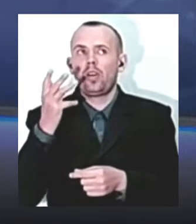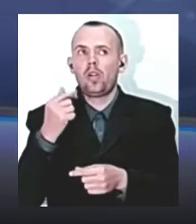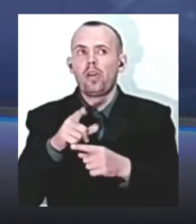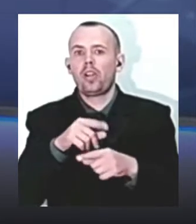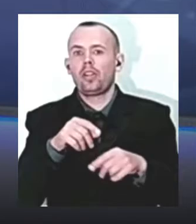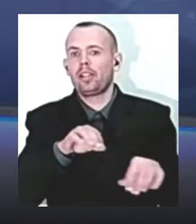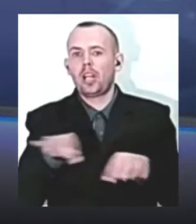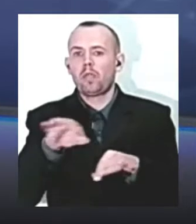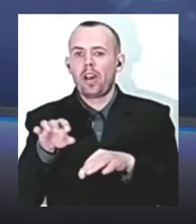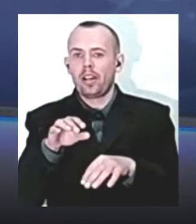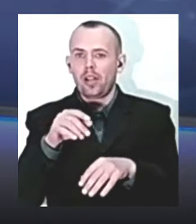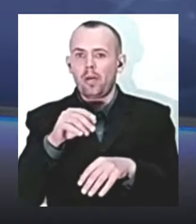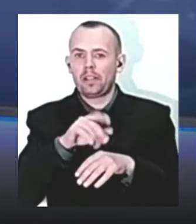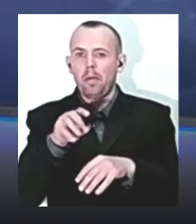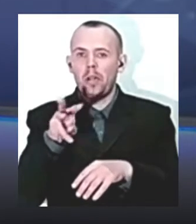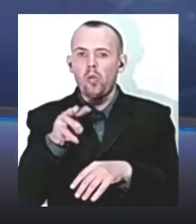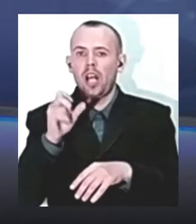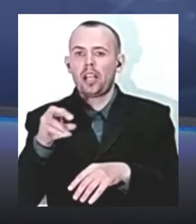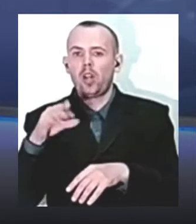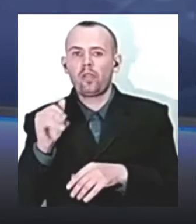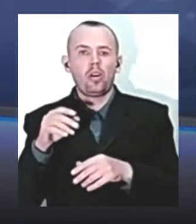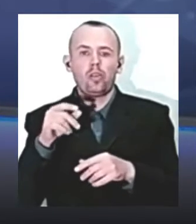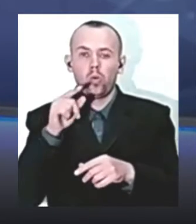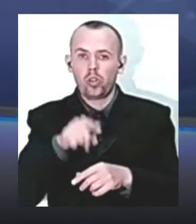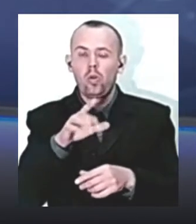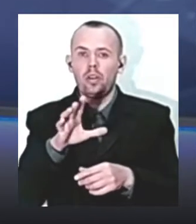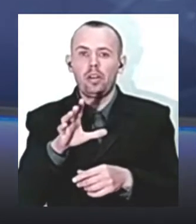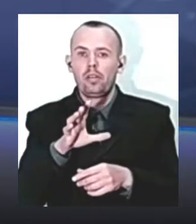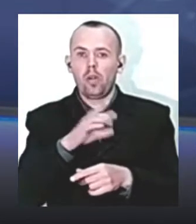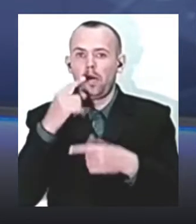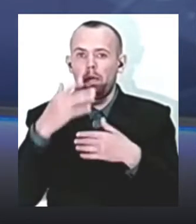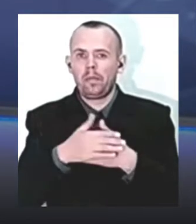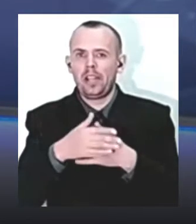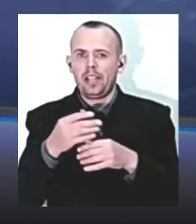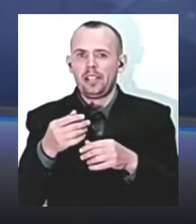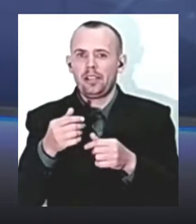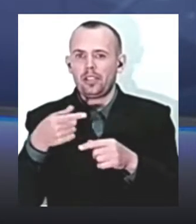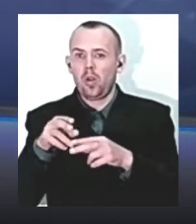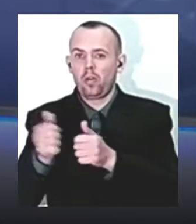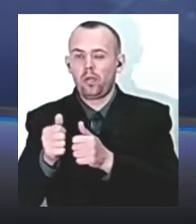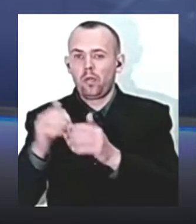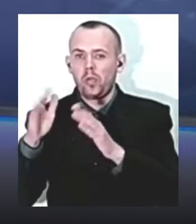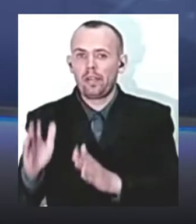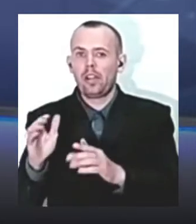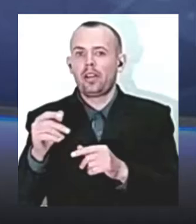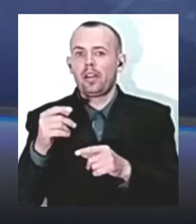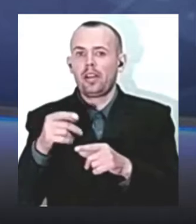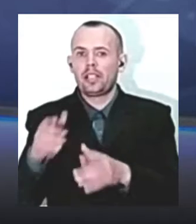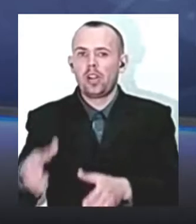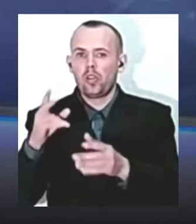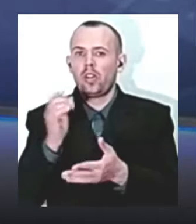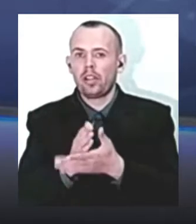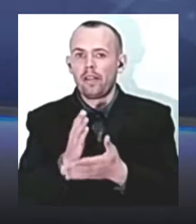пацієнтів з Міхновського на Ядова, в них було біля цього будівлі кріоциліндр з наявною киснем